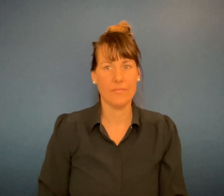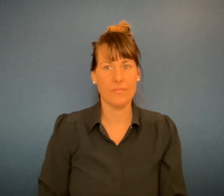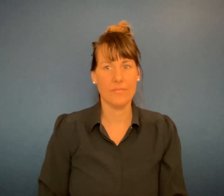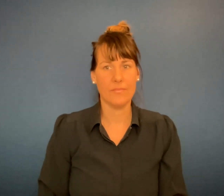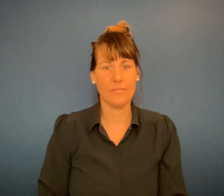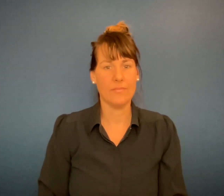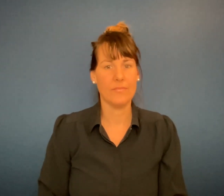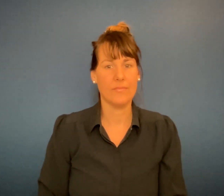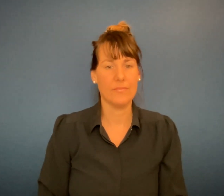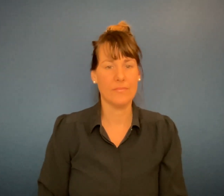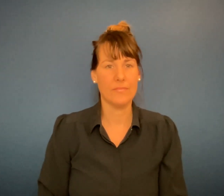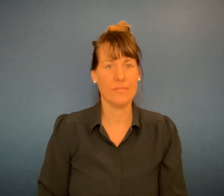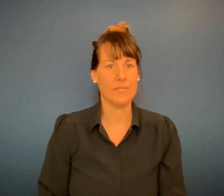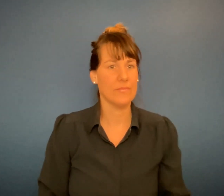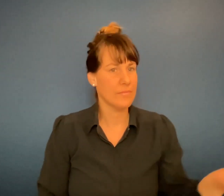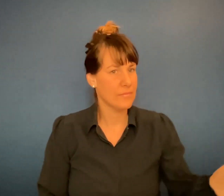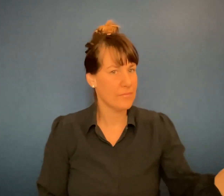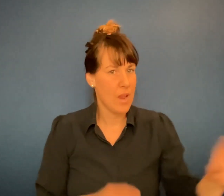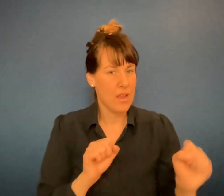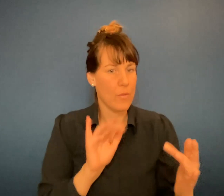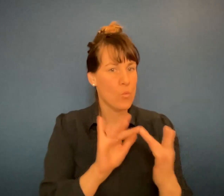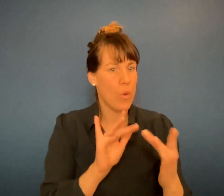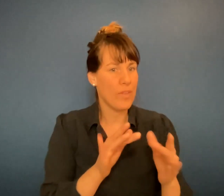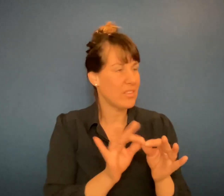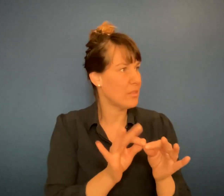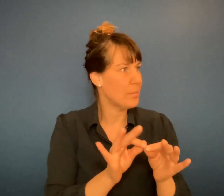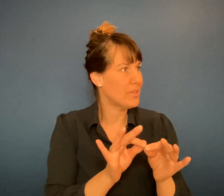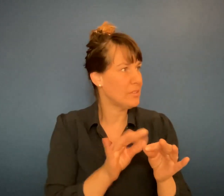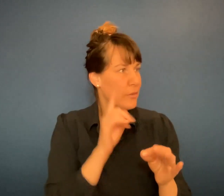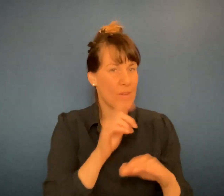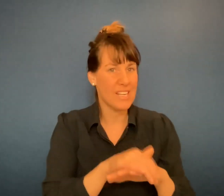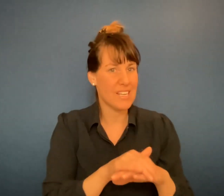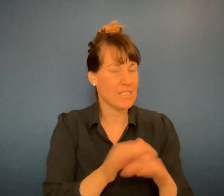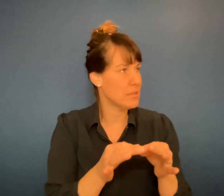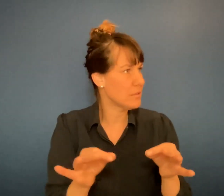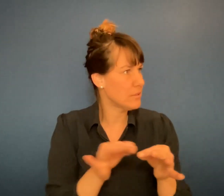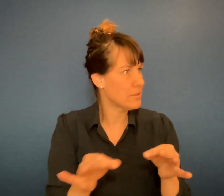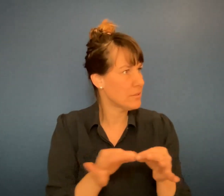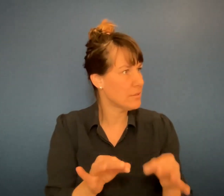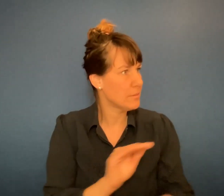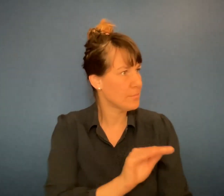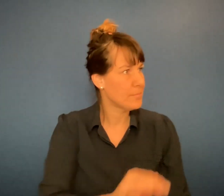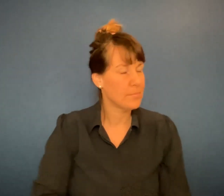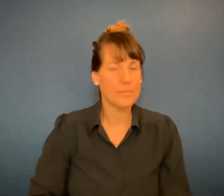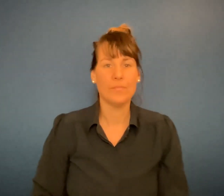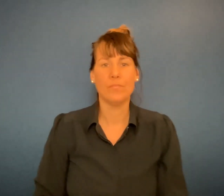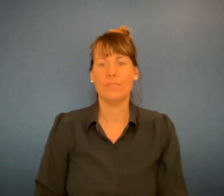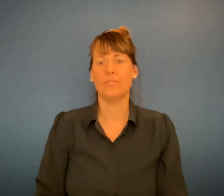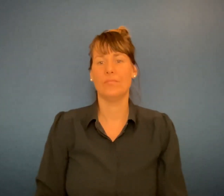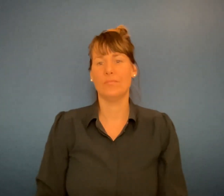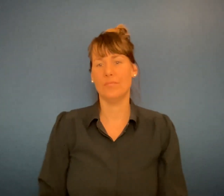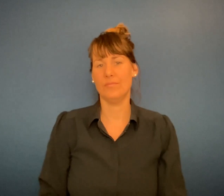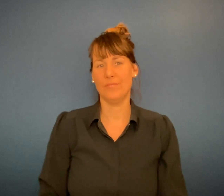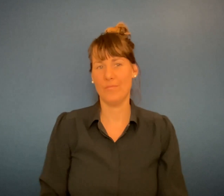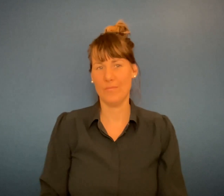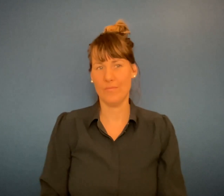santé, elles ont des besoins particuliers qui peuvent être satisfaits seulement que si elles accèdent